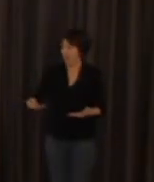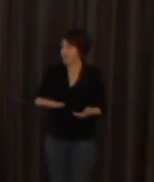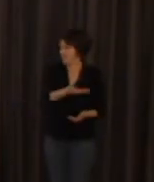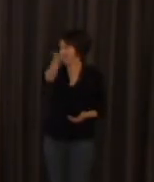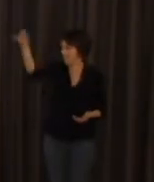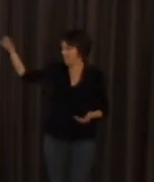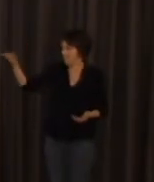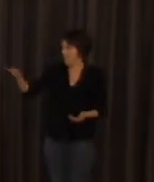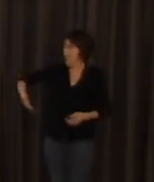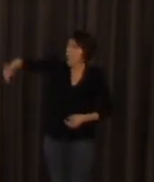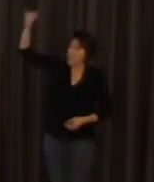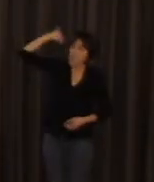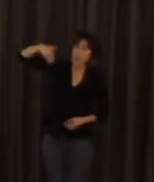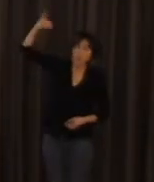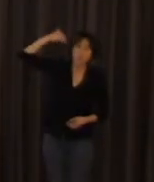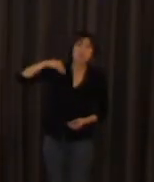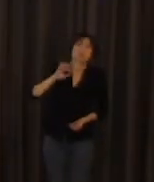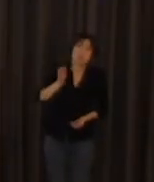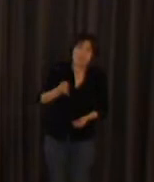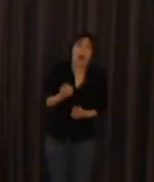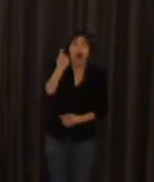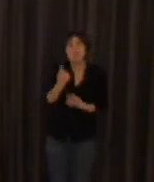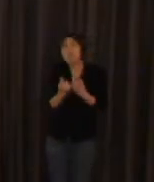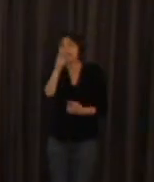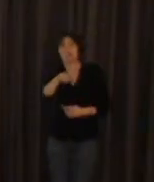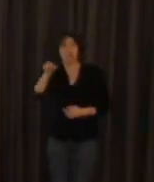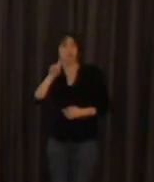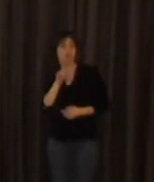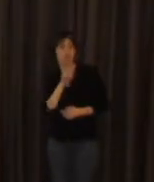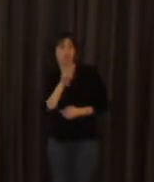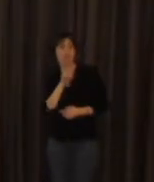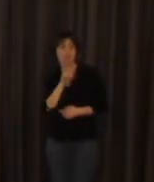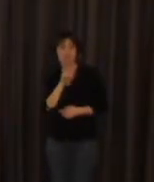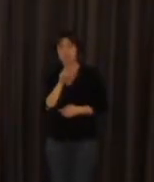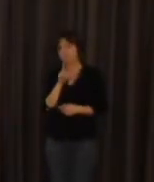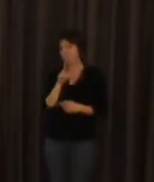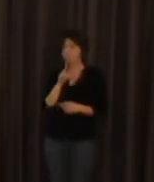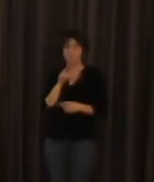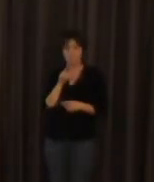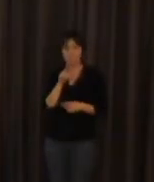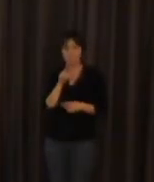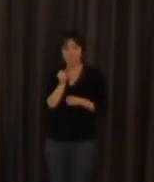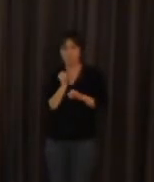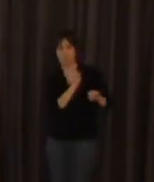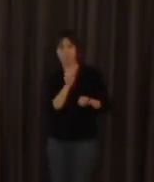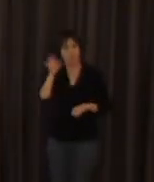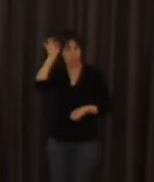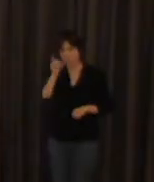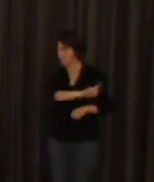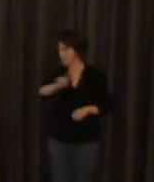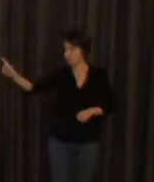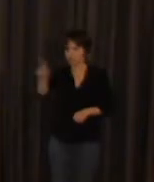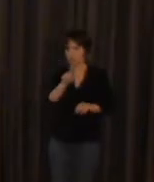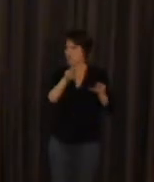Fa molts anys sí que hi havia algunes persones sordes que rebutjaven els implants coclears